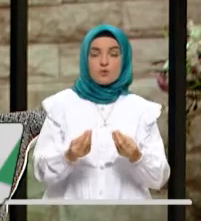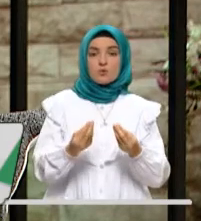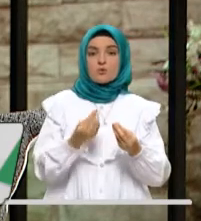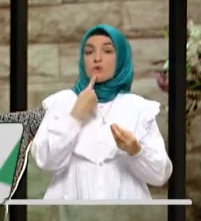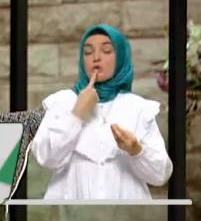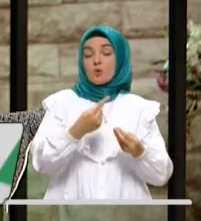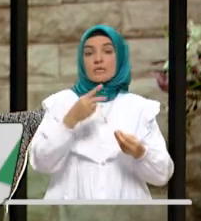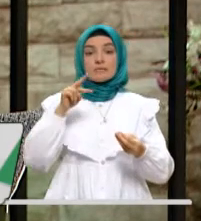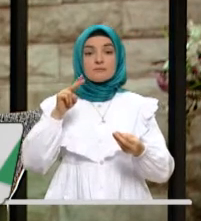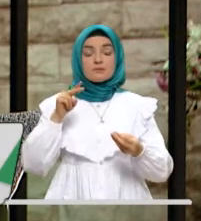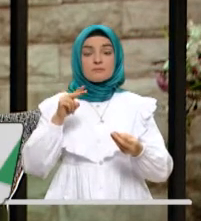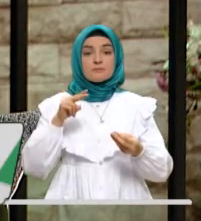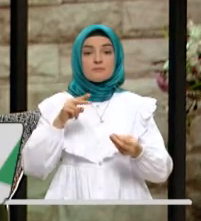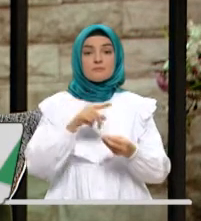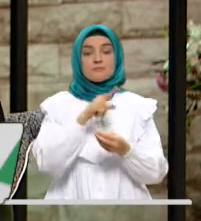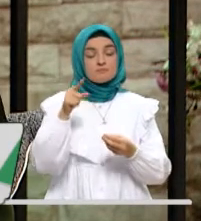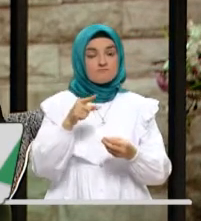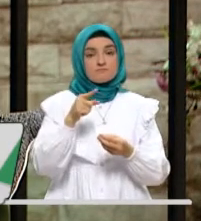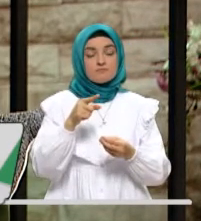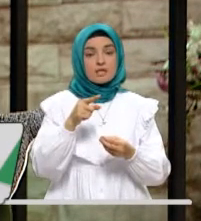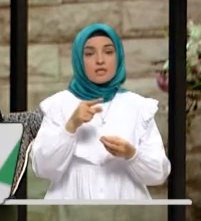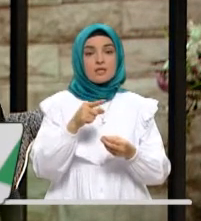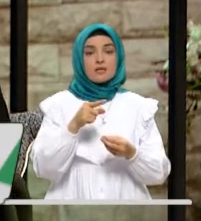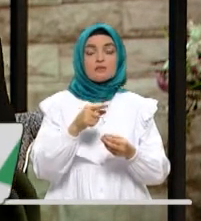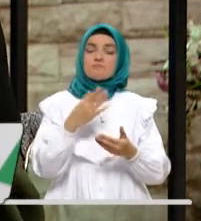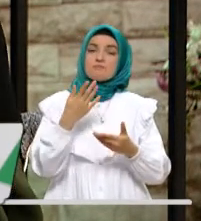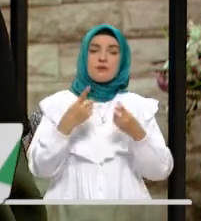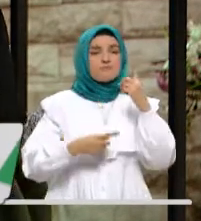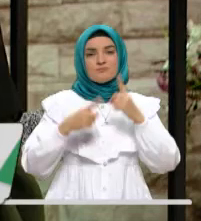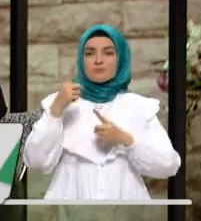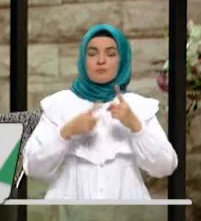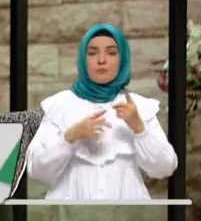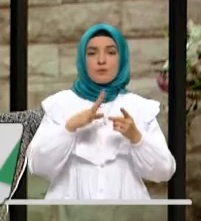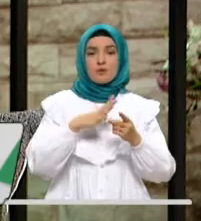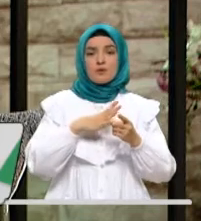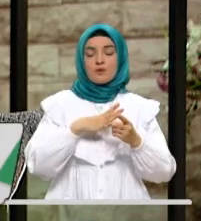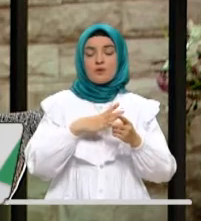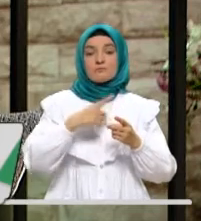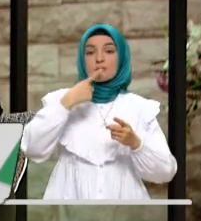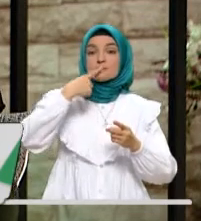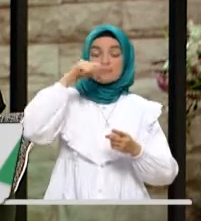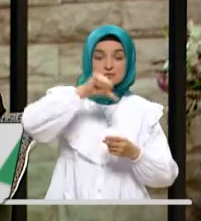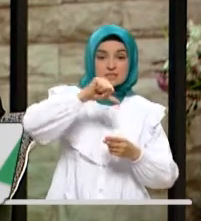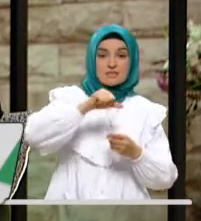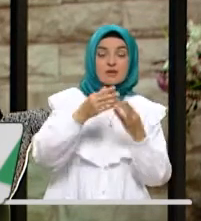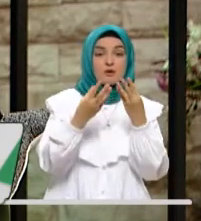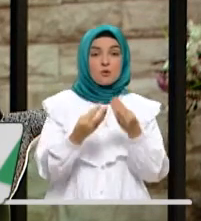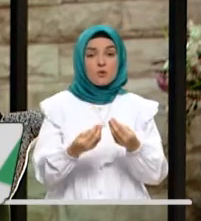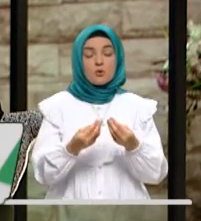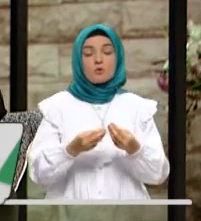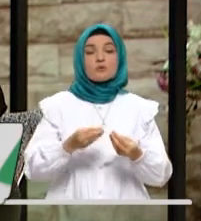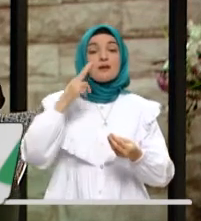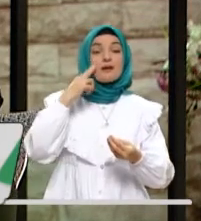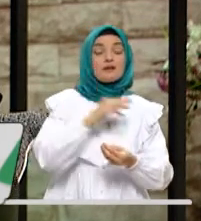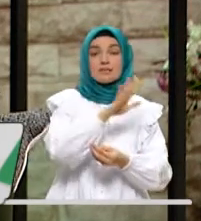gibi şimdi bazı yöntemler var. Mesela işte sirkedir, karbonattır vesaire. Bazı yöntemlerle temizlikler mümkün